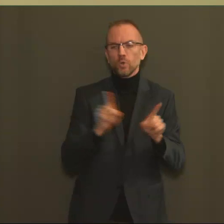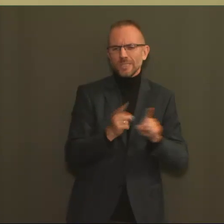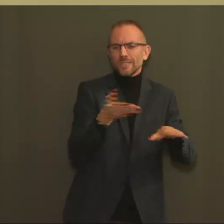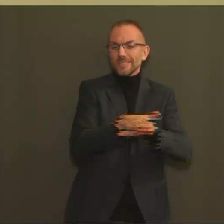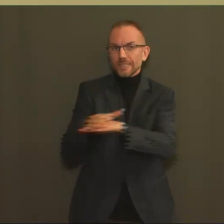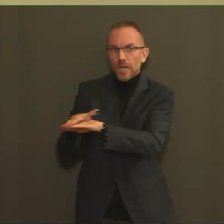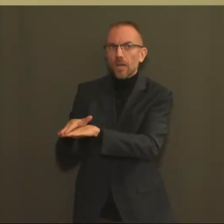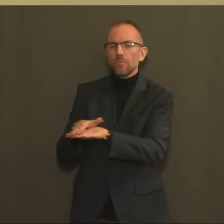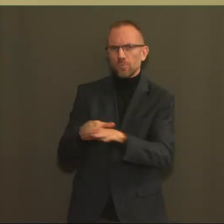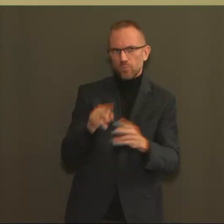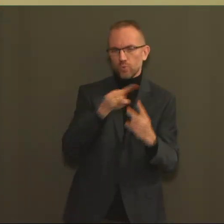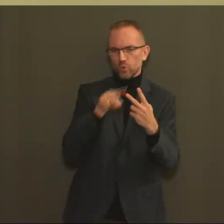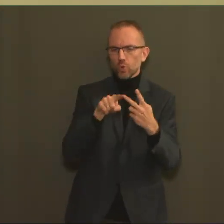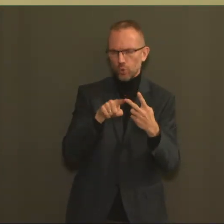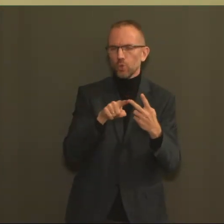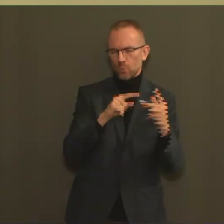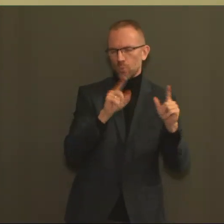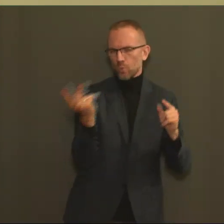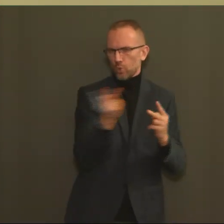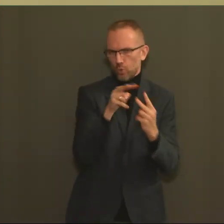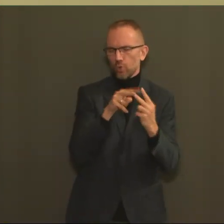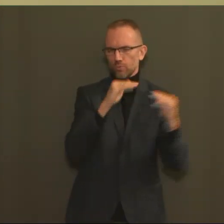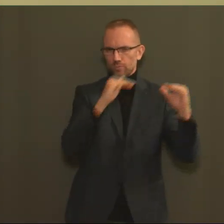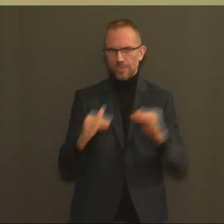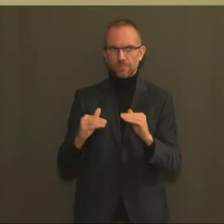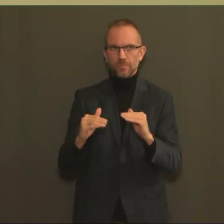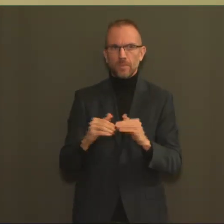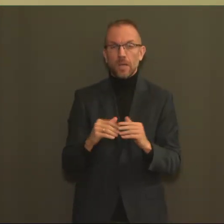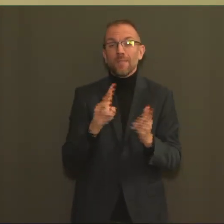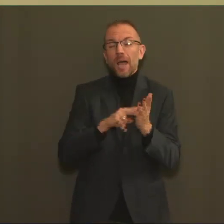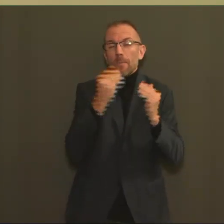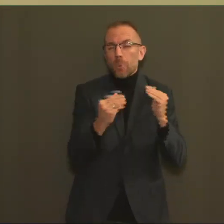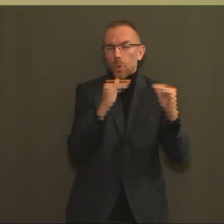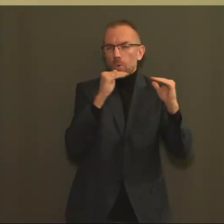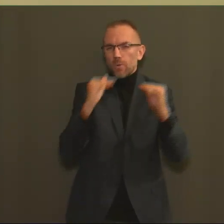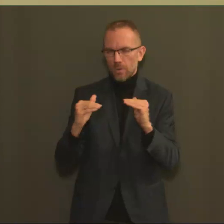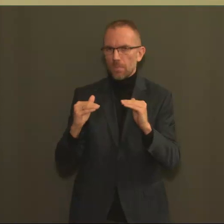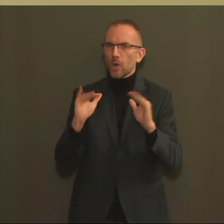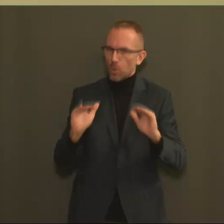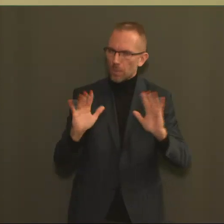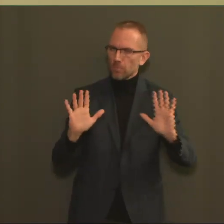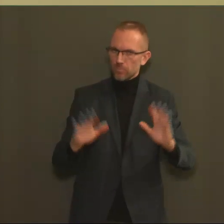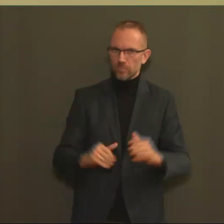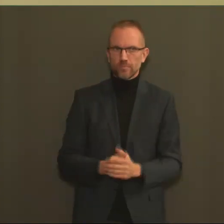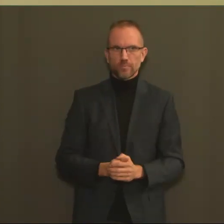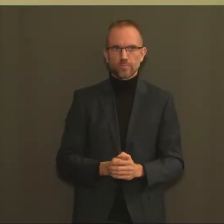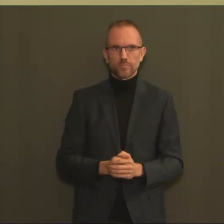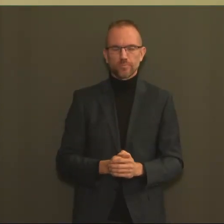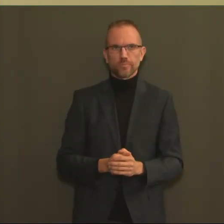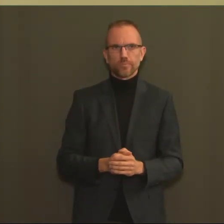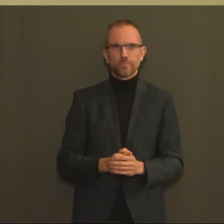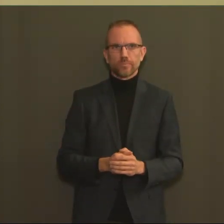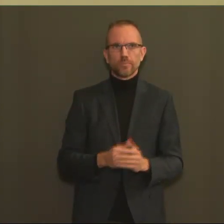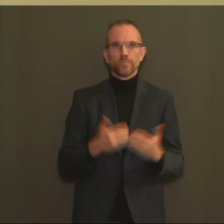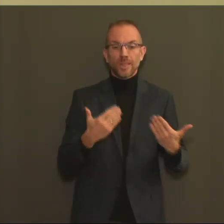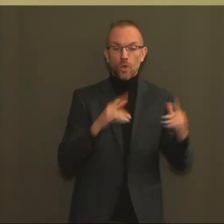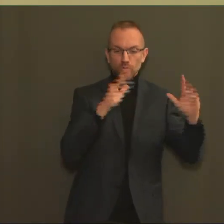blanc avec une lezen heer die minuut show zoals en tyreese liever contaminatie al zei bouillon marlene